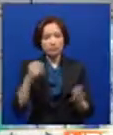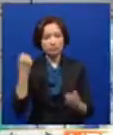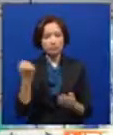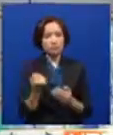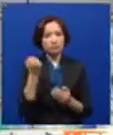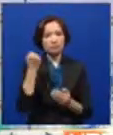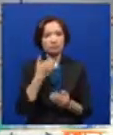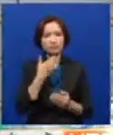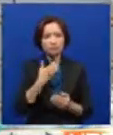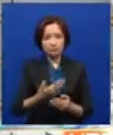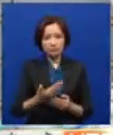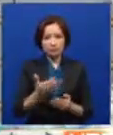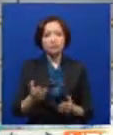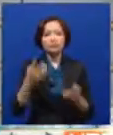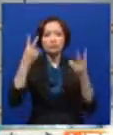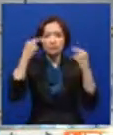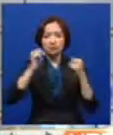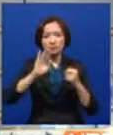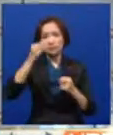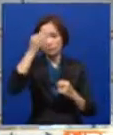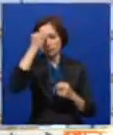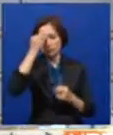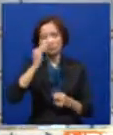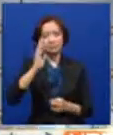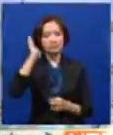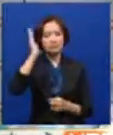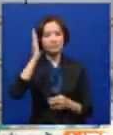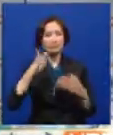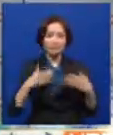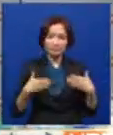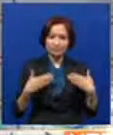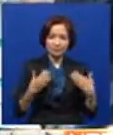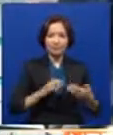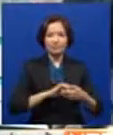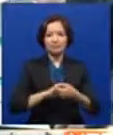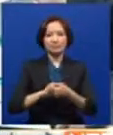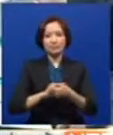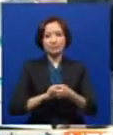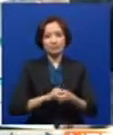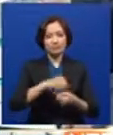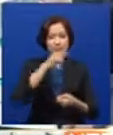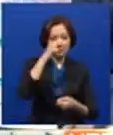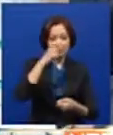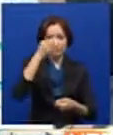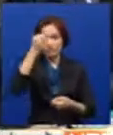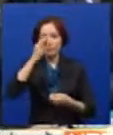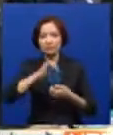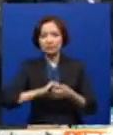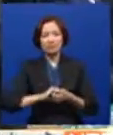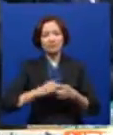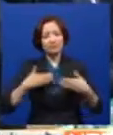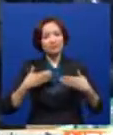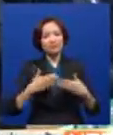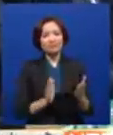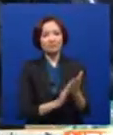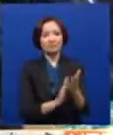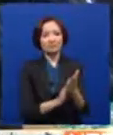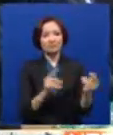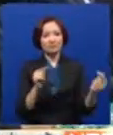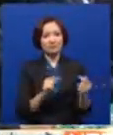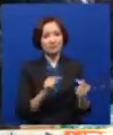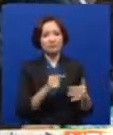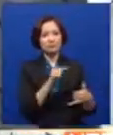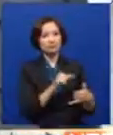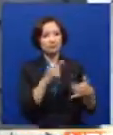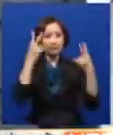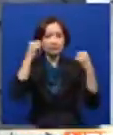ยืนโดยนายกรัฐมนตรีญี่ปุ่นกล่าวแสดงความยินดีกับความร่วมมือของทั้ง 2ประเทศพร้อมชื่นชมพลเอกประยุทธ์ที่ทุ่ม